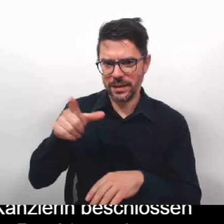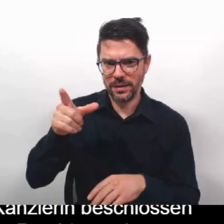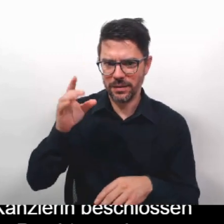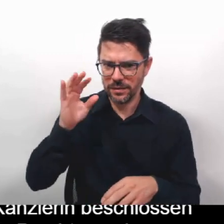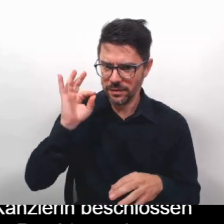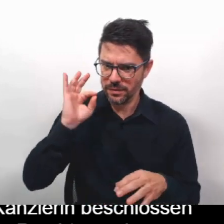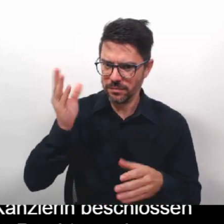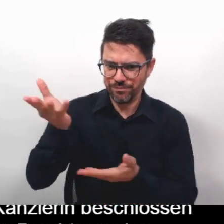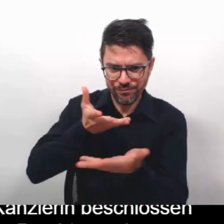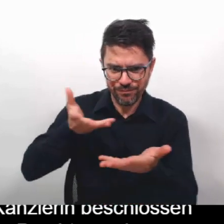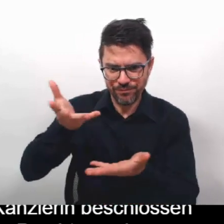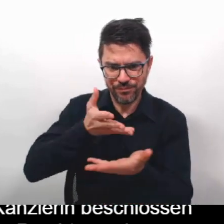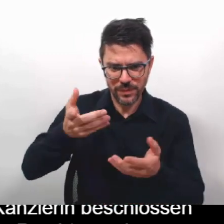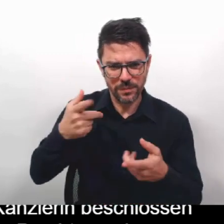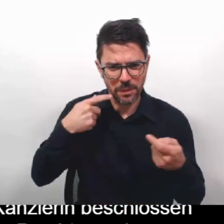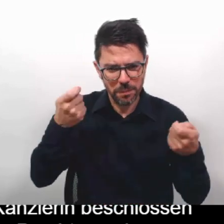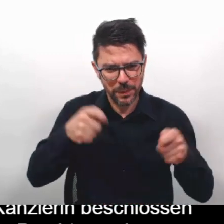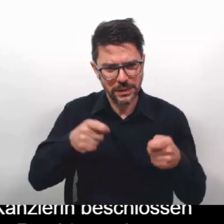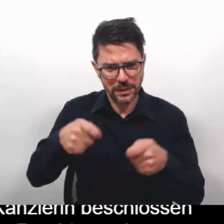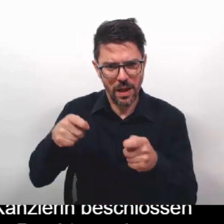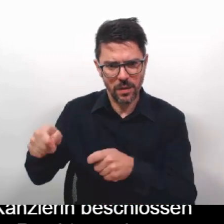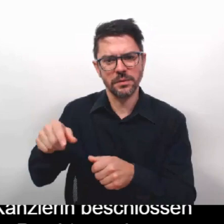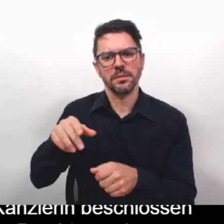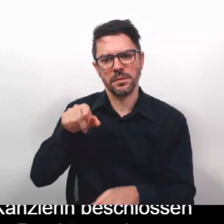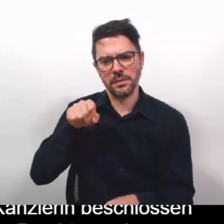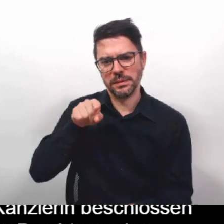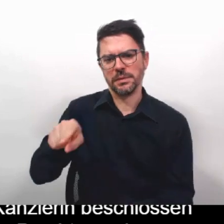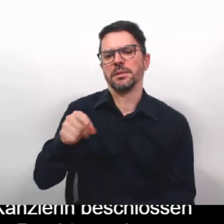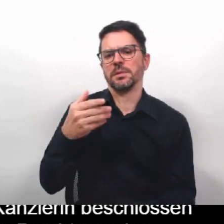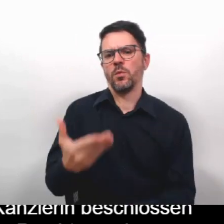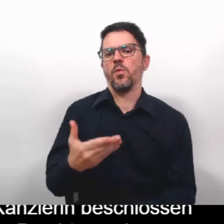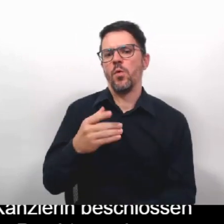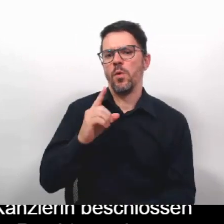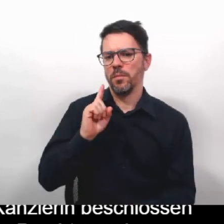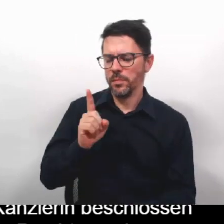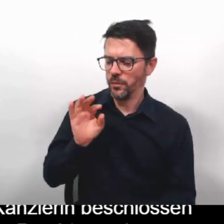Mobilität in der Bevölkerung.